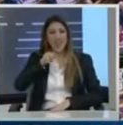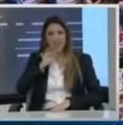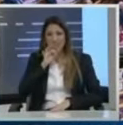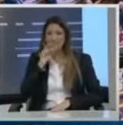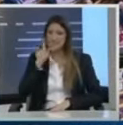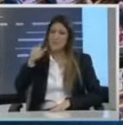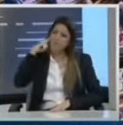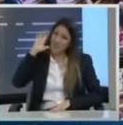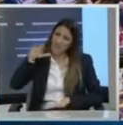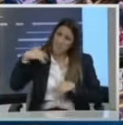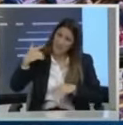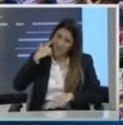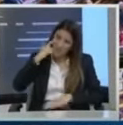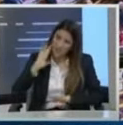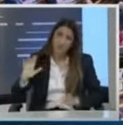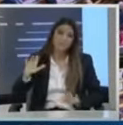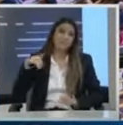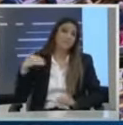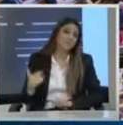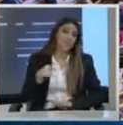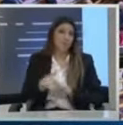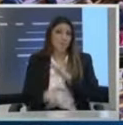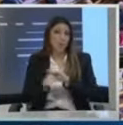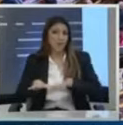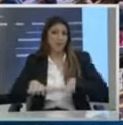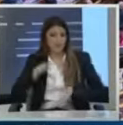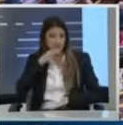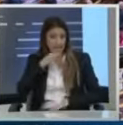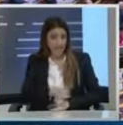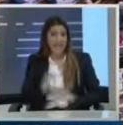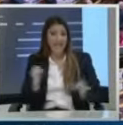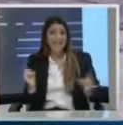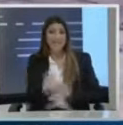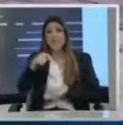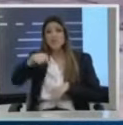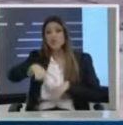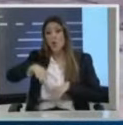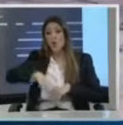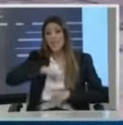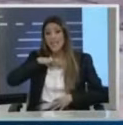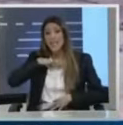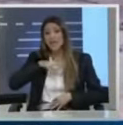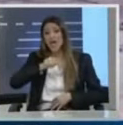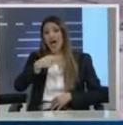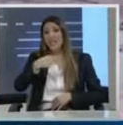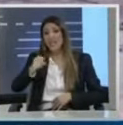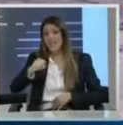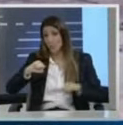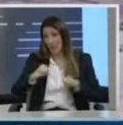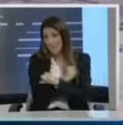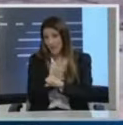Ο κύριος Αθανασίου, αν έχει προσωπικό, θα το πει μετά. Σε αυτή τη διαδικασία δεν προβλέπονται